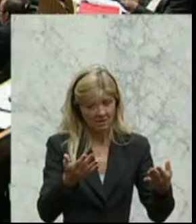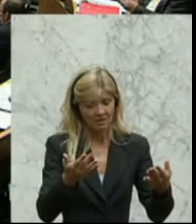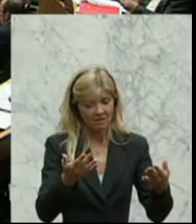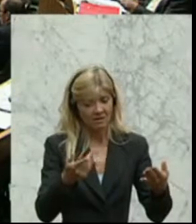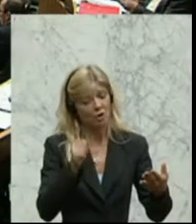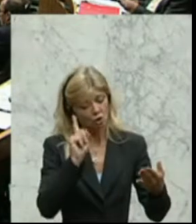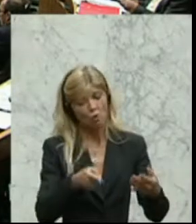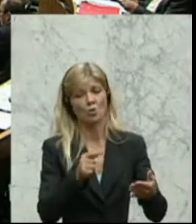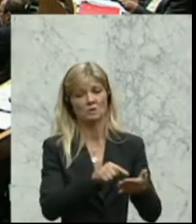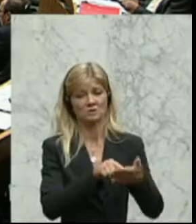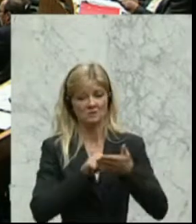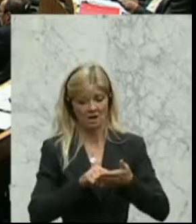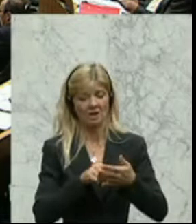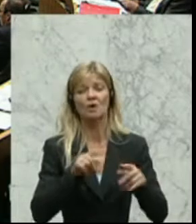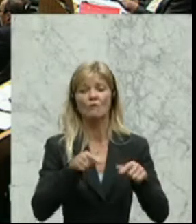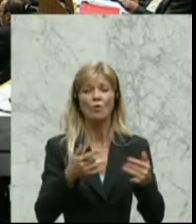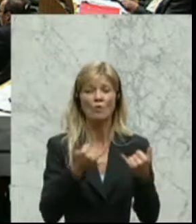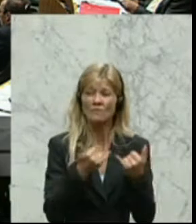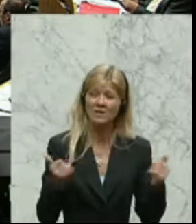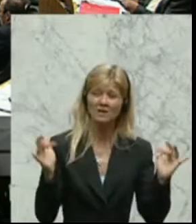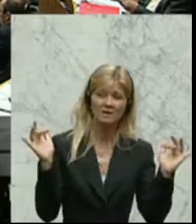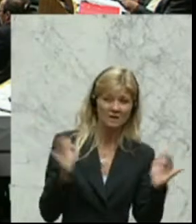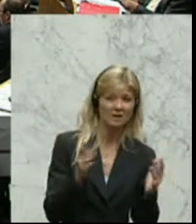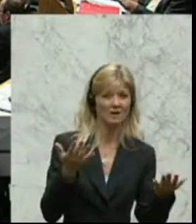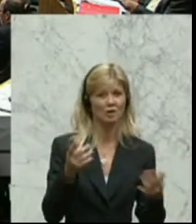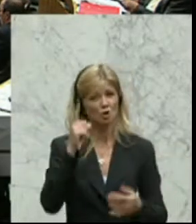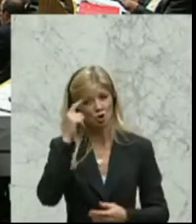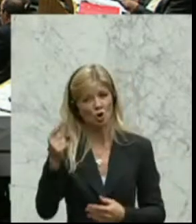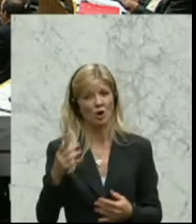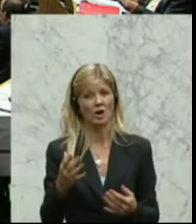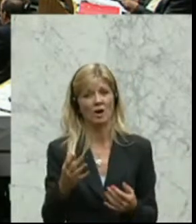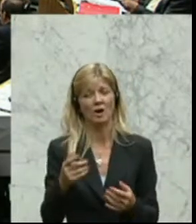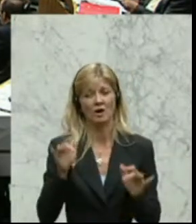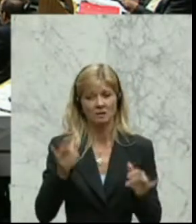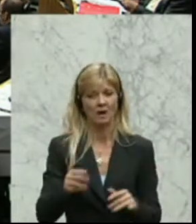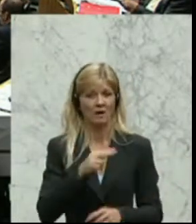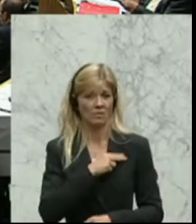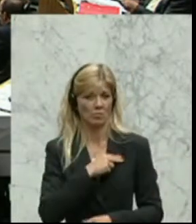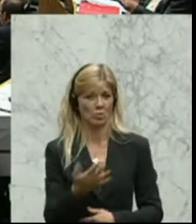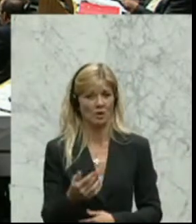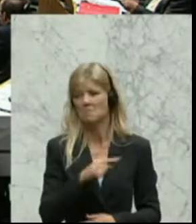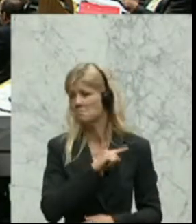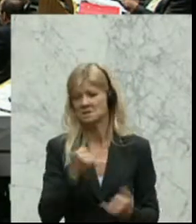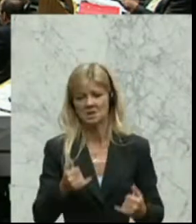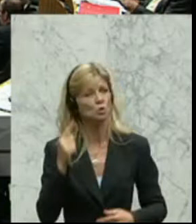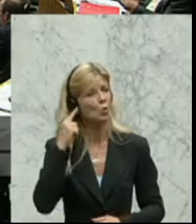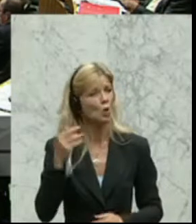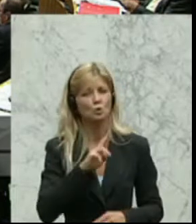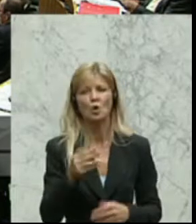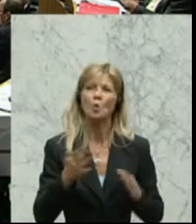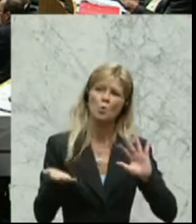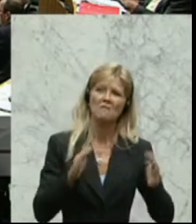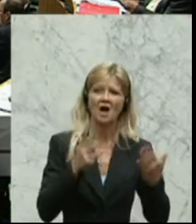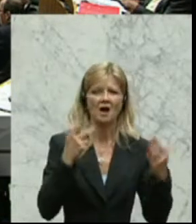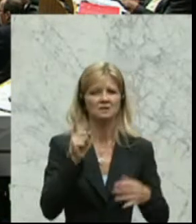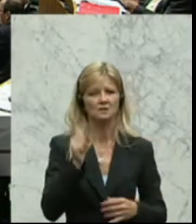Lohnsteuer mal sehen? Bis jetzt hört man nur, dass es so viele Reiche gäbe, ca. 80.000. Interessant ist